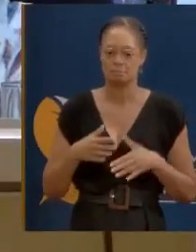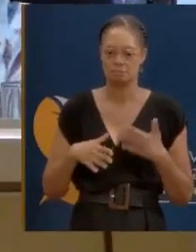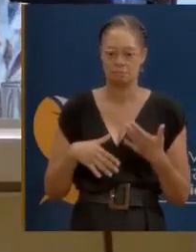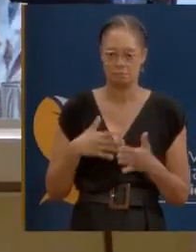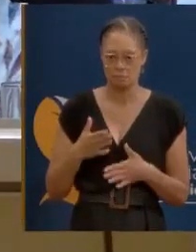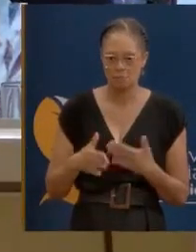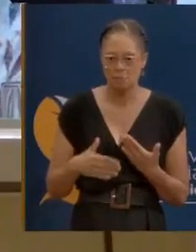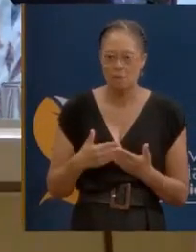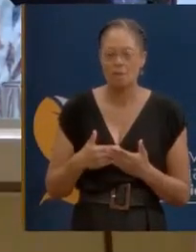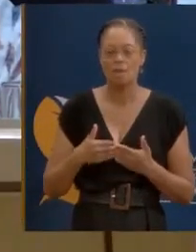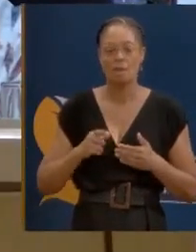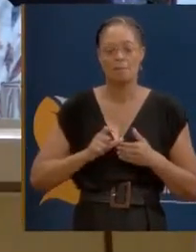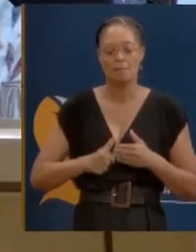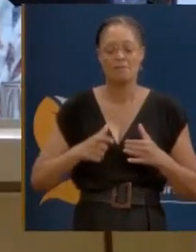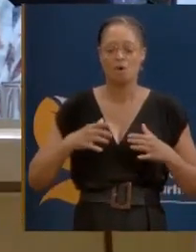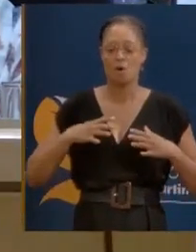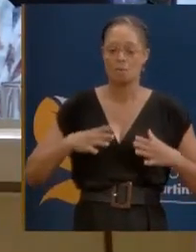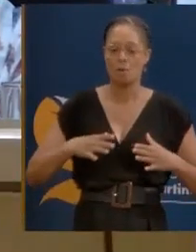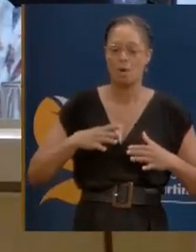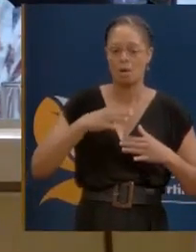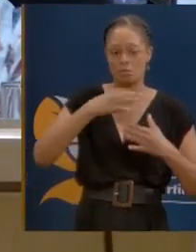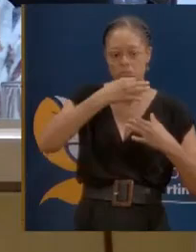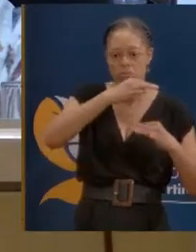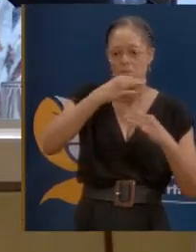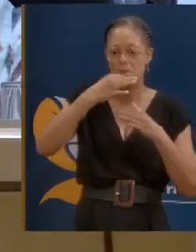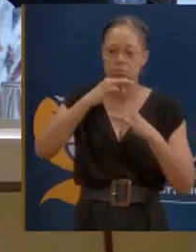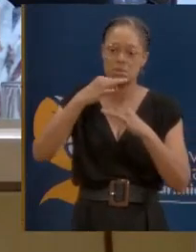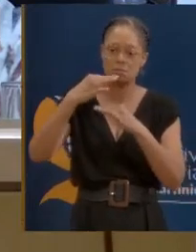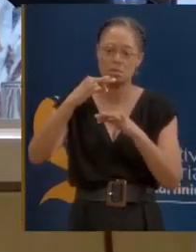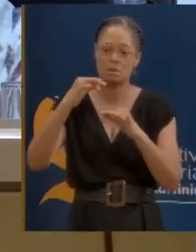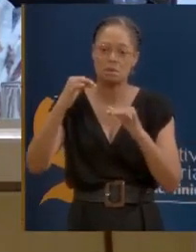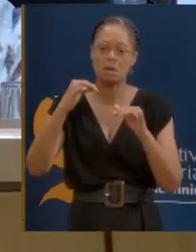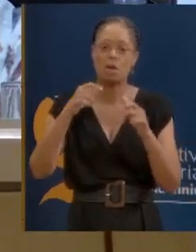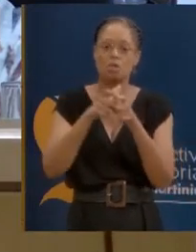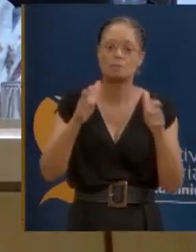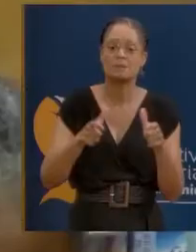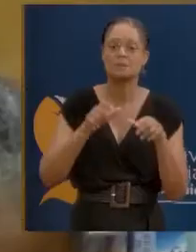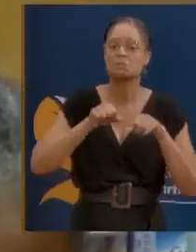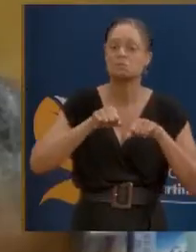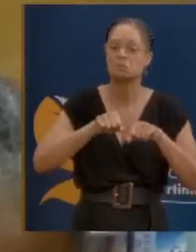Des engagements oraux ont été pris par la grande distribution